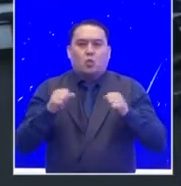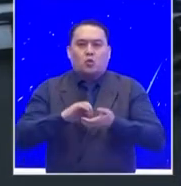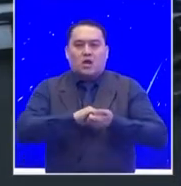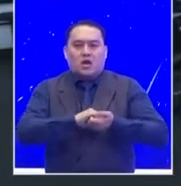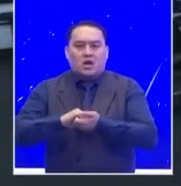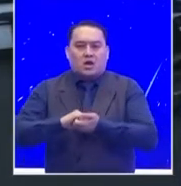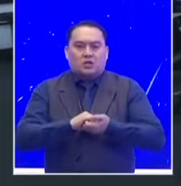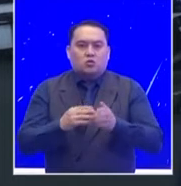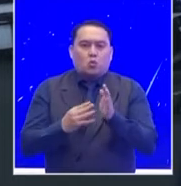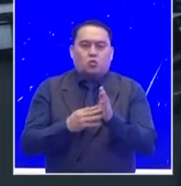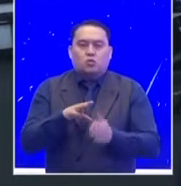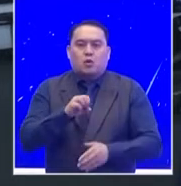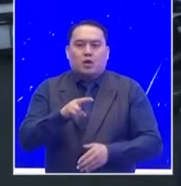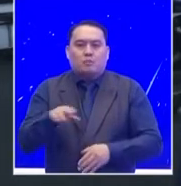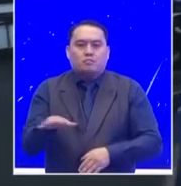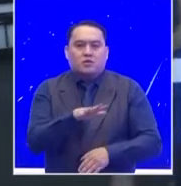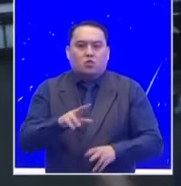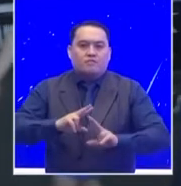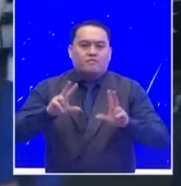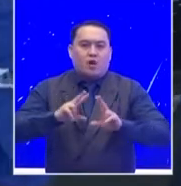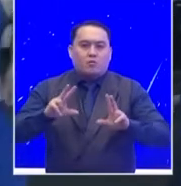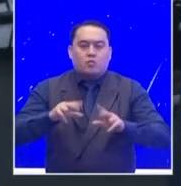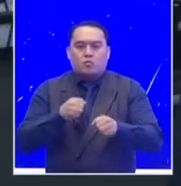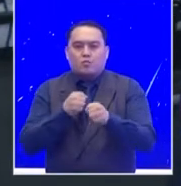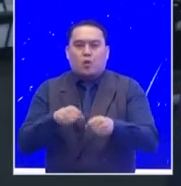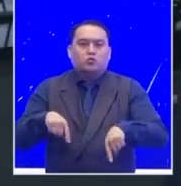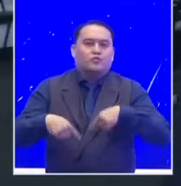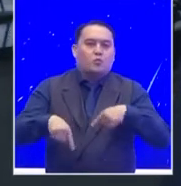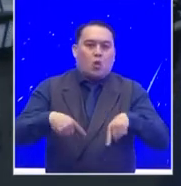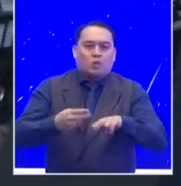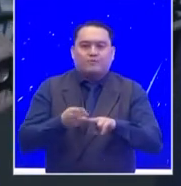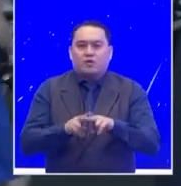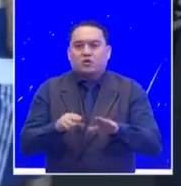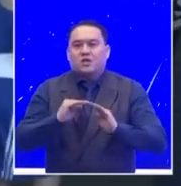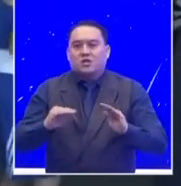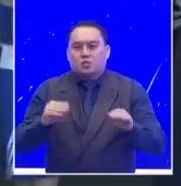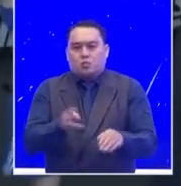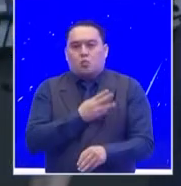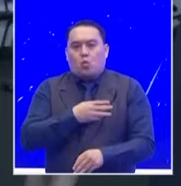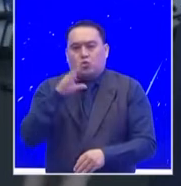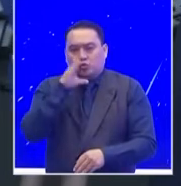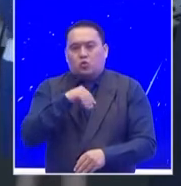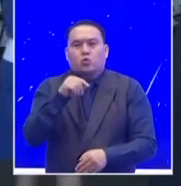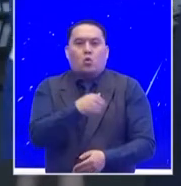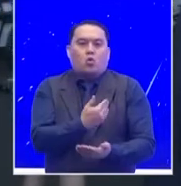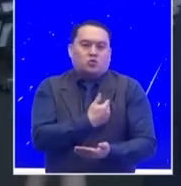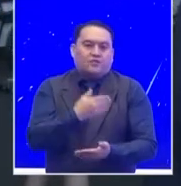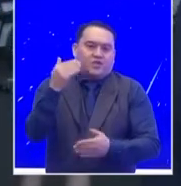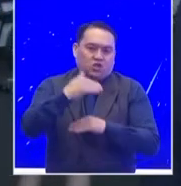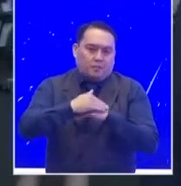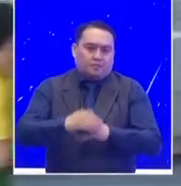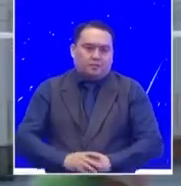Греко-римская борьба, тоғызқұмалақ, баскетбол, волейбол, борьба, бокс, футбол. Также помимо детей, жители тоже могут здесь заниматься в вечернее